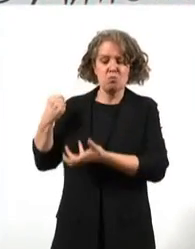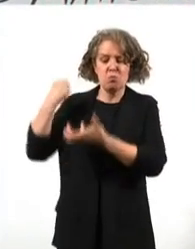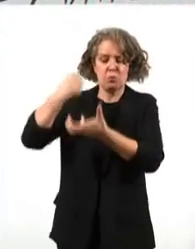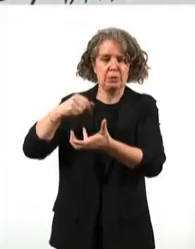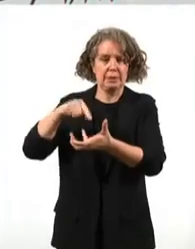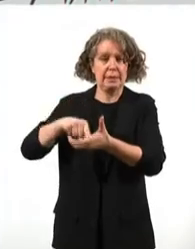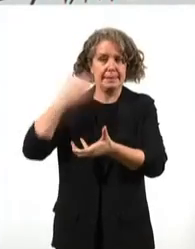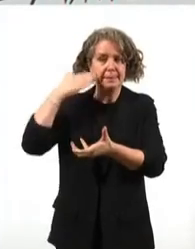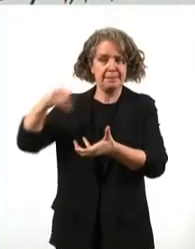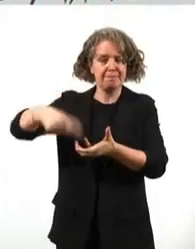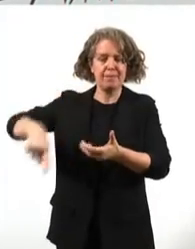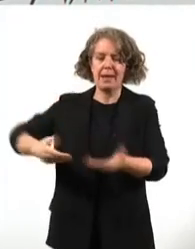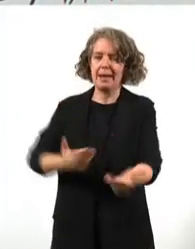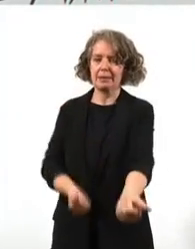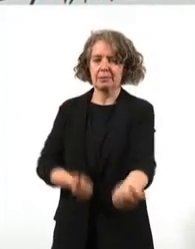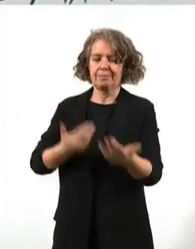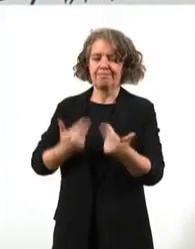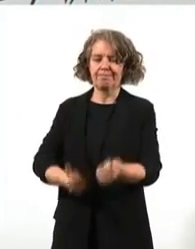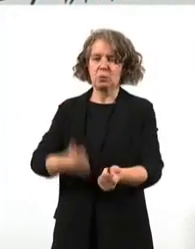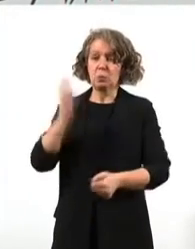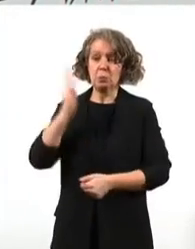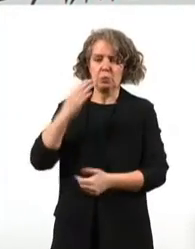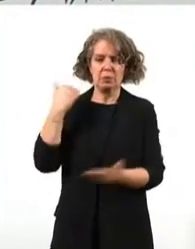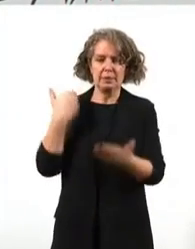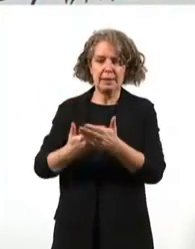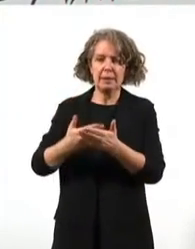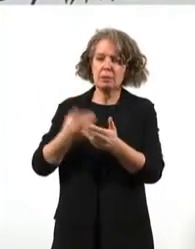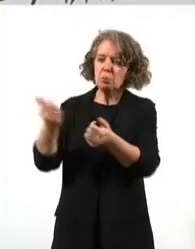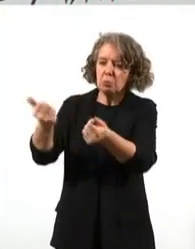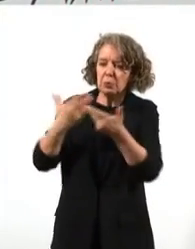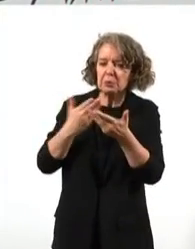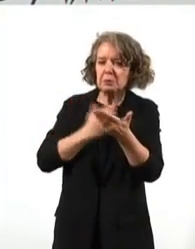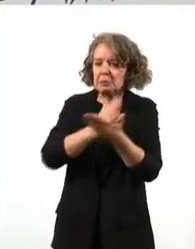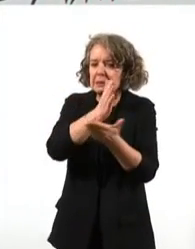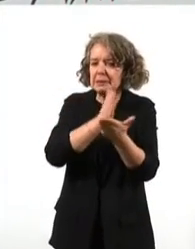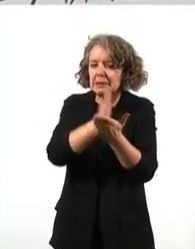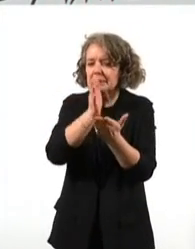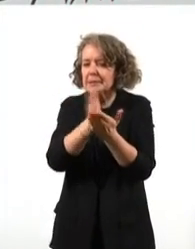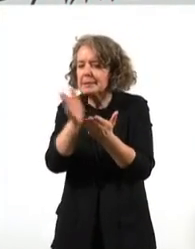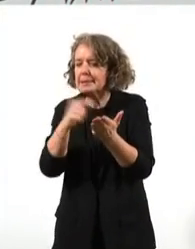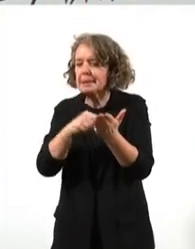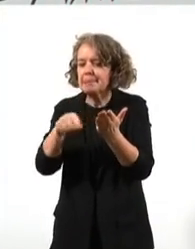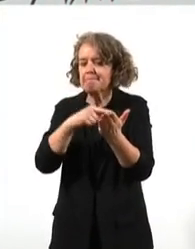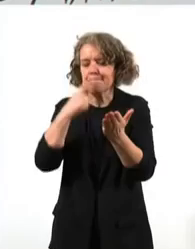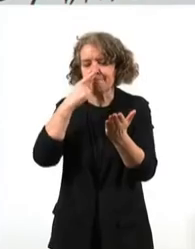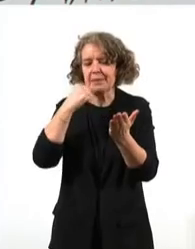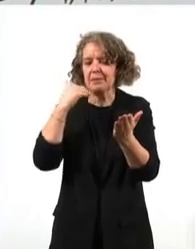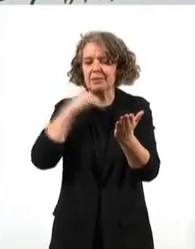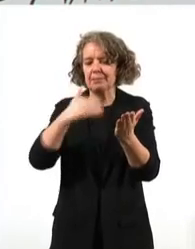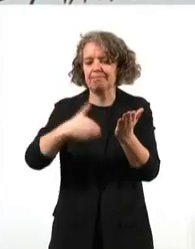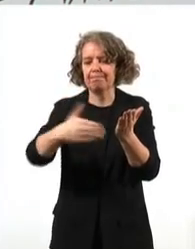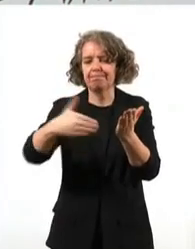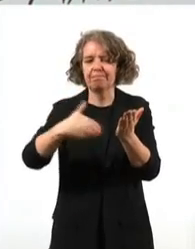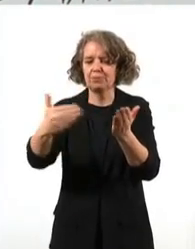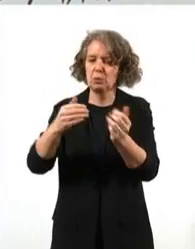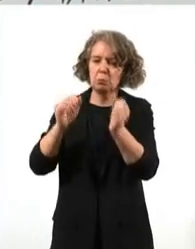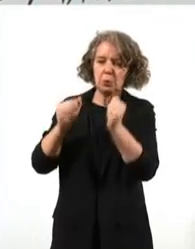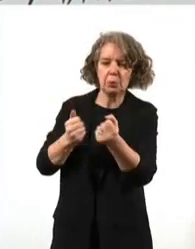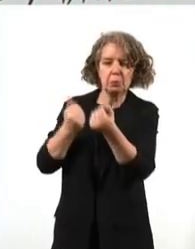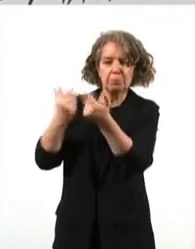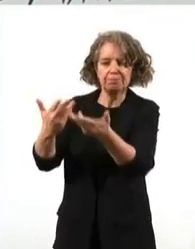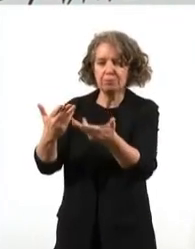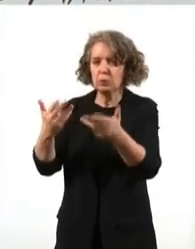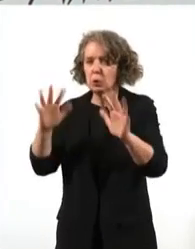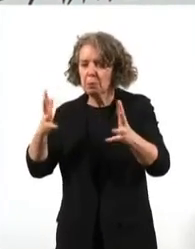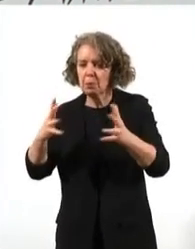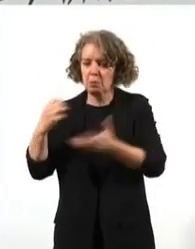beaucoup d'attentes sur le sujet. Il y a des pistes qui ont été évoquées. Il faut qu'on revienne rapidement vers vous sur l'amélioration des bourses.